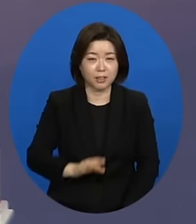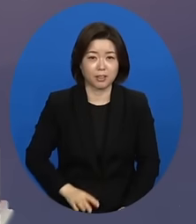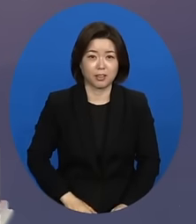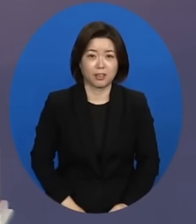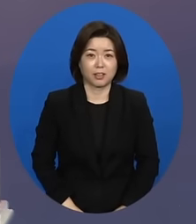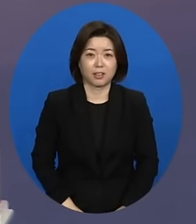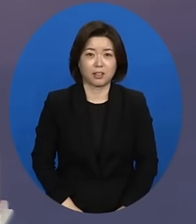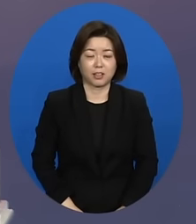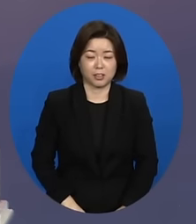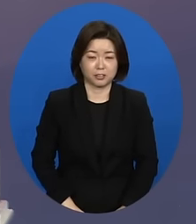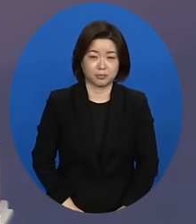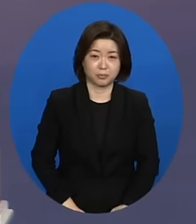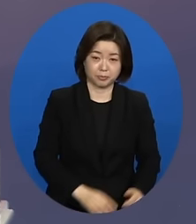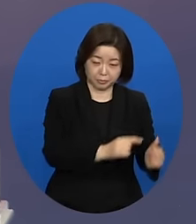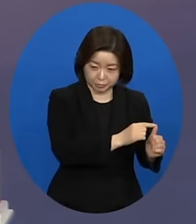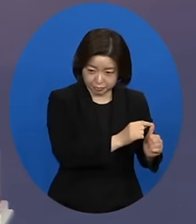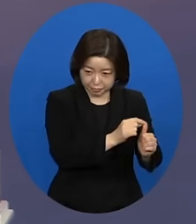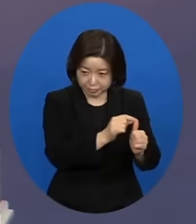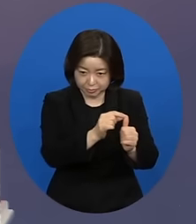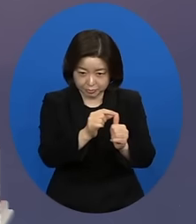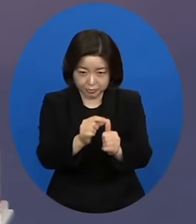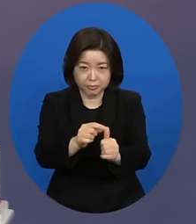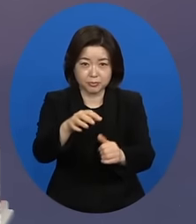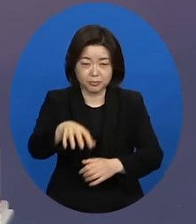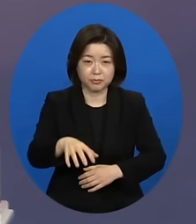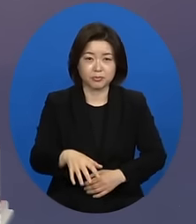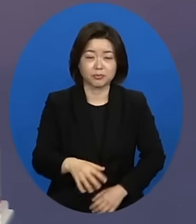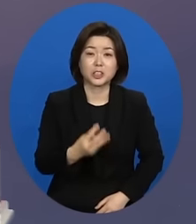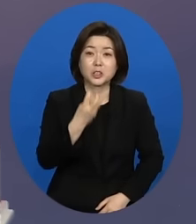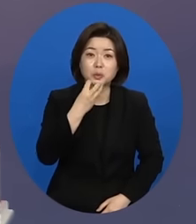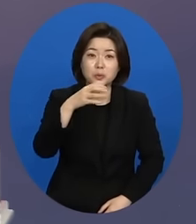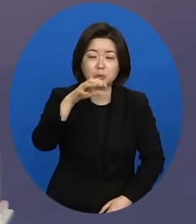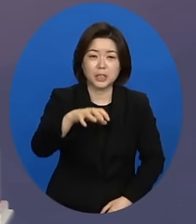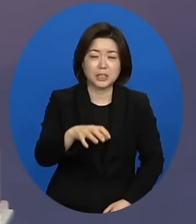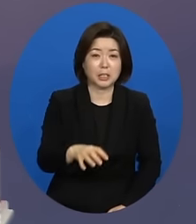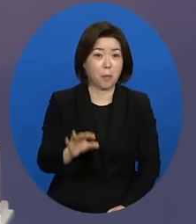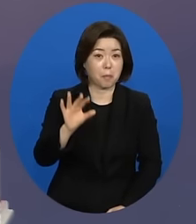저를 끌고 가신 데가 서울 한복판에 있는 백병원입니다.